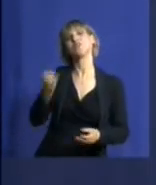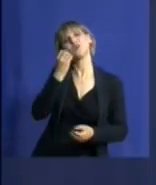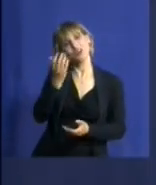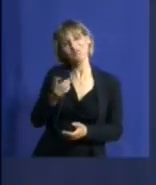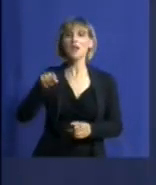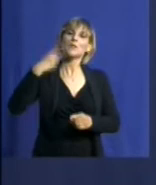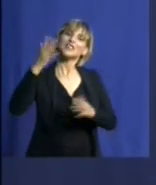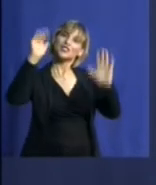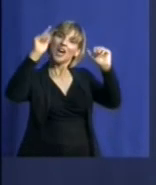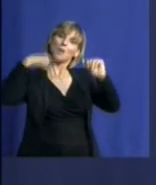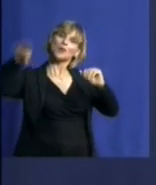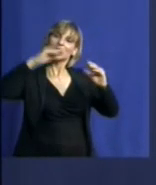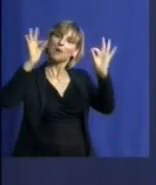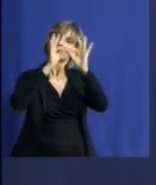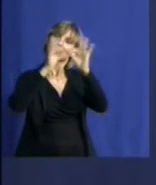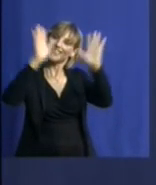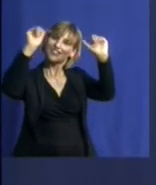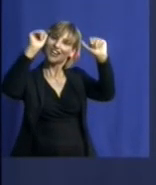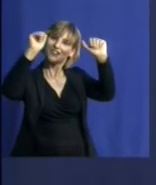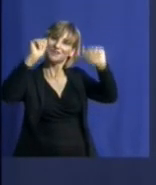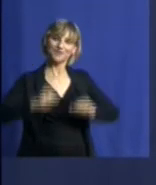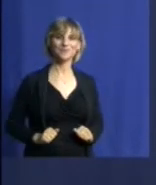ci vediamo alla prossima puntata. Grazie.